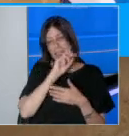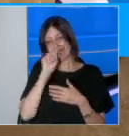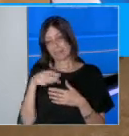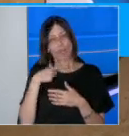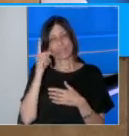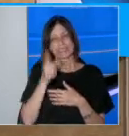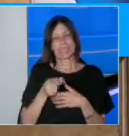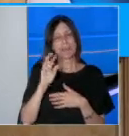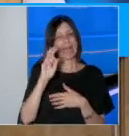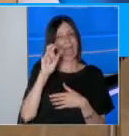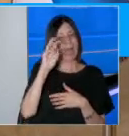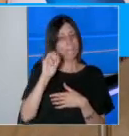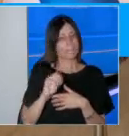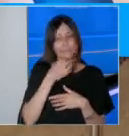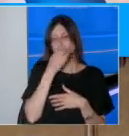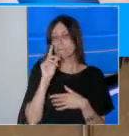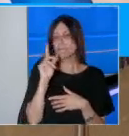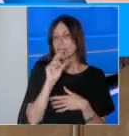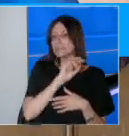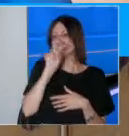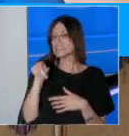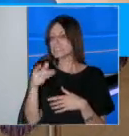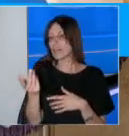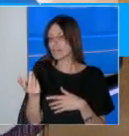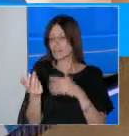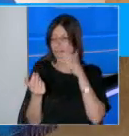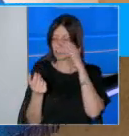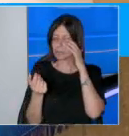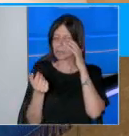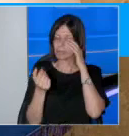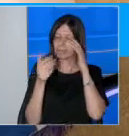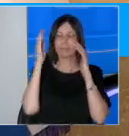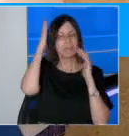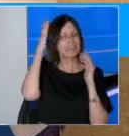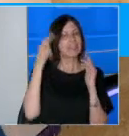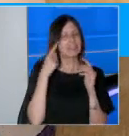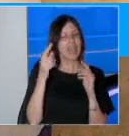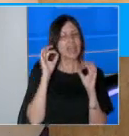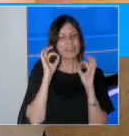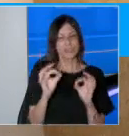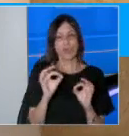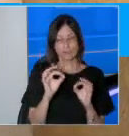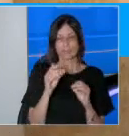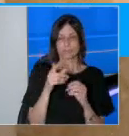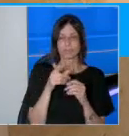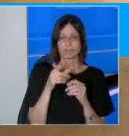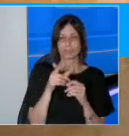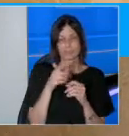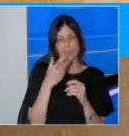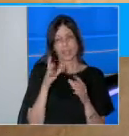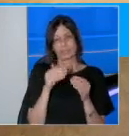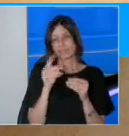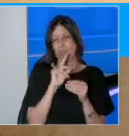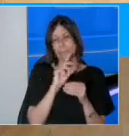צריכים את רע"מ בכלל. מי היה מצטרף אליכם, חבר הכנסת יברקן? בנט ידע היטב מהמעשה חברי הכנסת שהם לא,